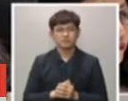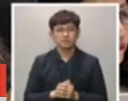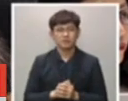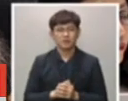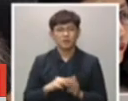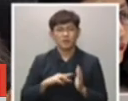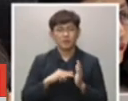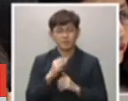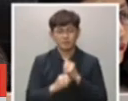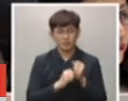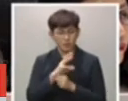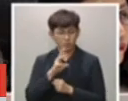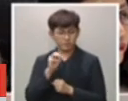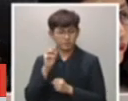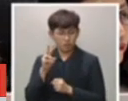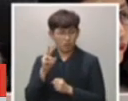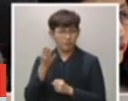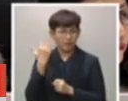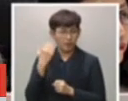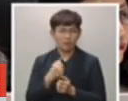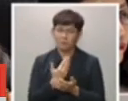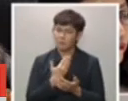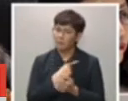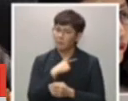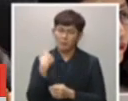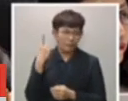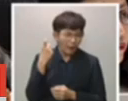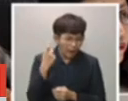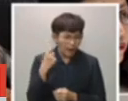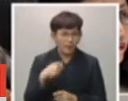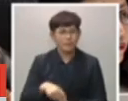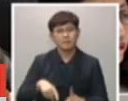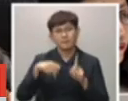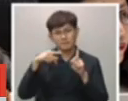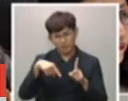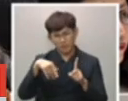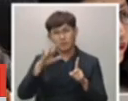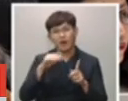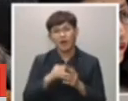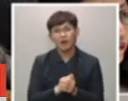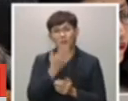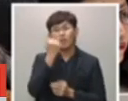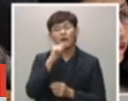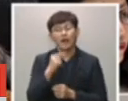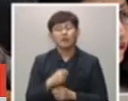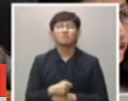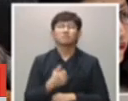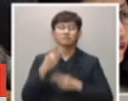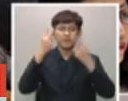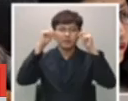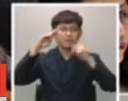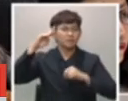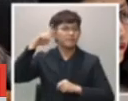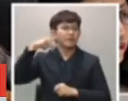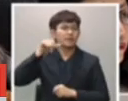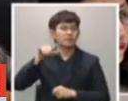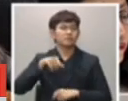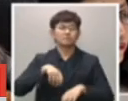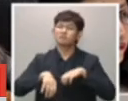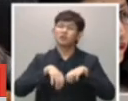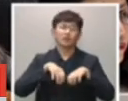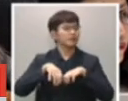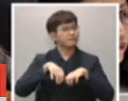2562ปีเดียวเนี่ยหลักพันครับที่ฆ่าตัวตายเพราะพิษเศรษฐกิจจากการบริหารงานของพลเอกประยุทธ์จันทร์โอชา